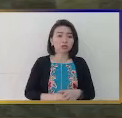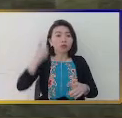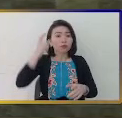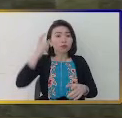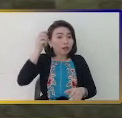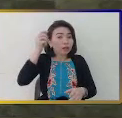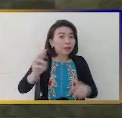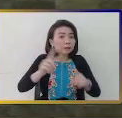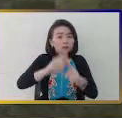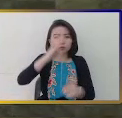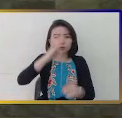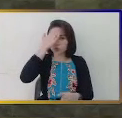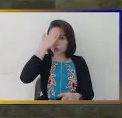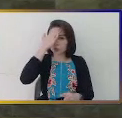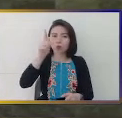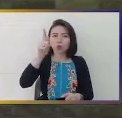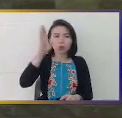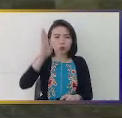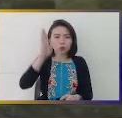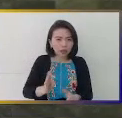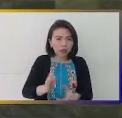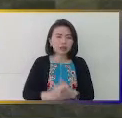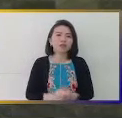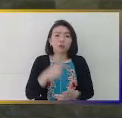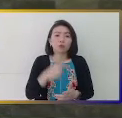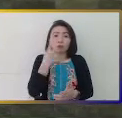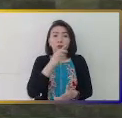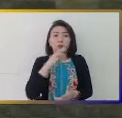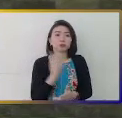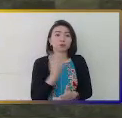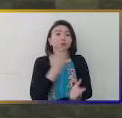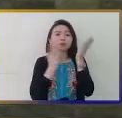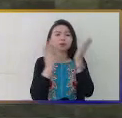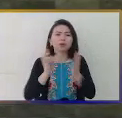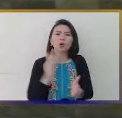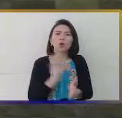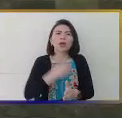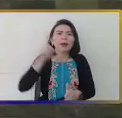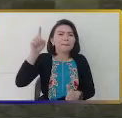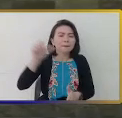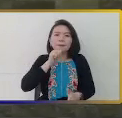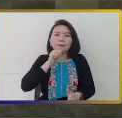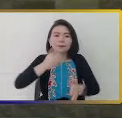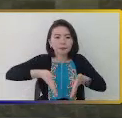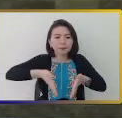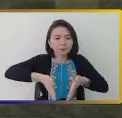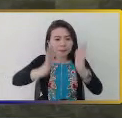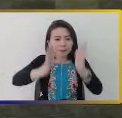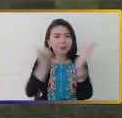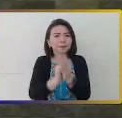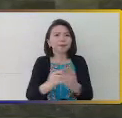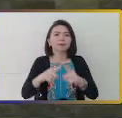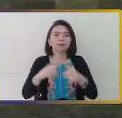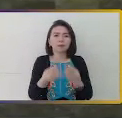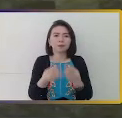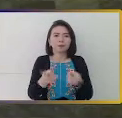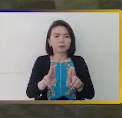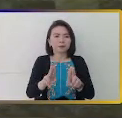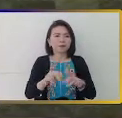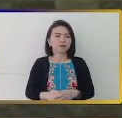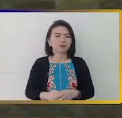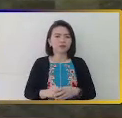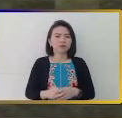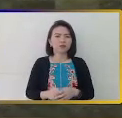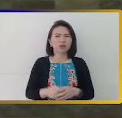na sinasamba po natin. Huwag po natin paintulutan na maging hadlang po tayo. Tandaan niyo po, mga kapatid,